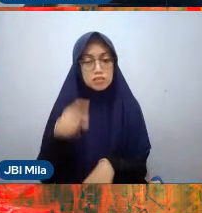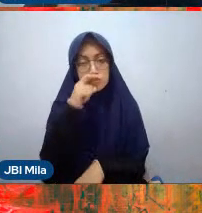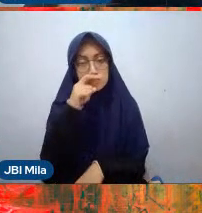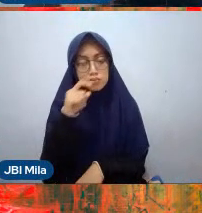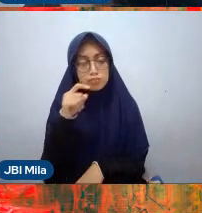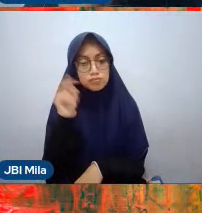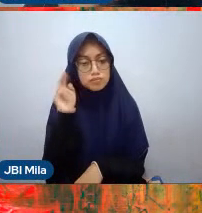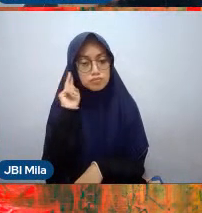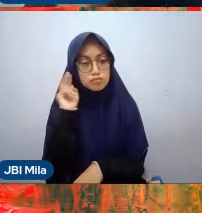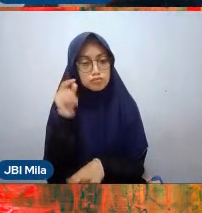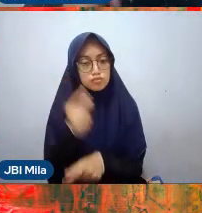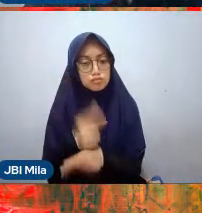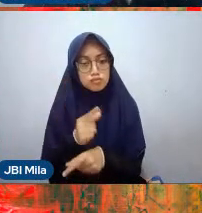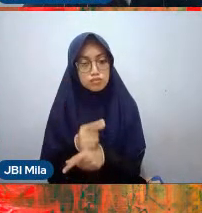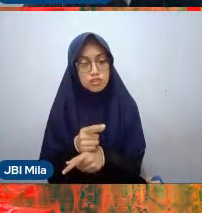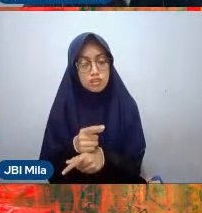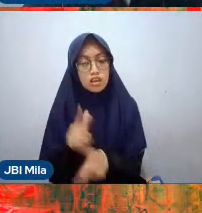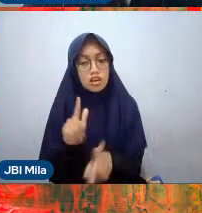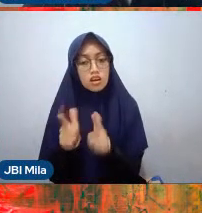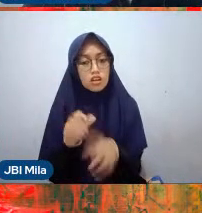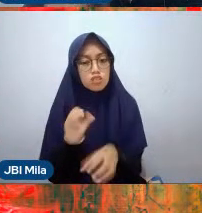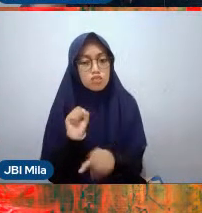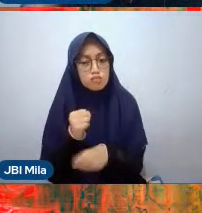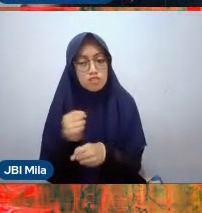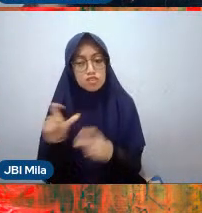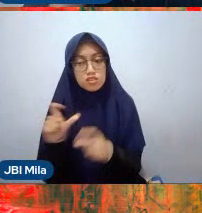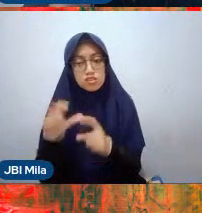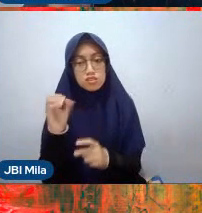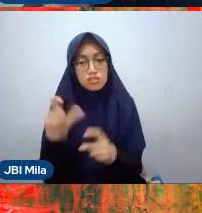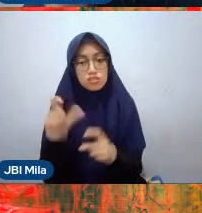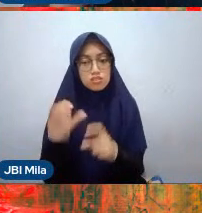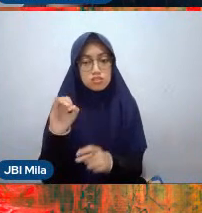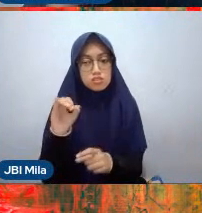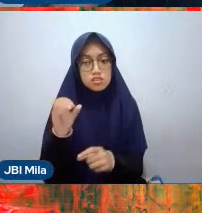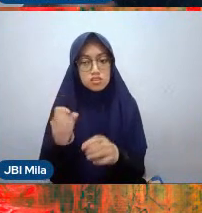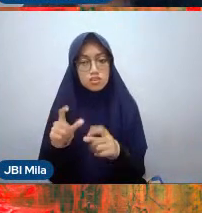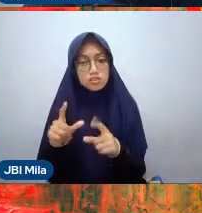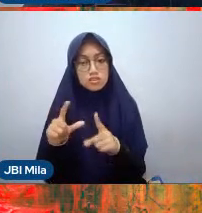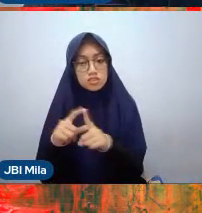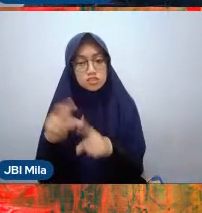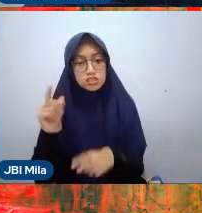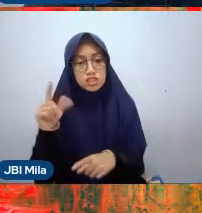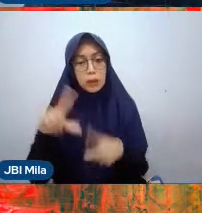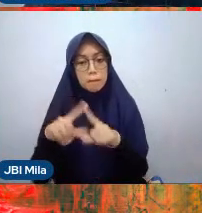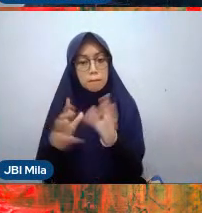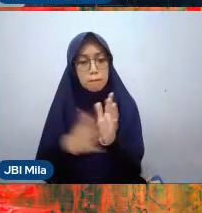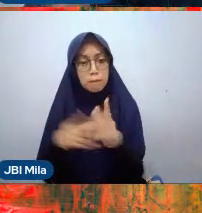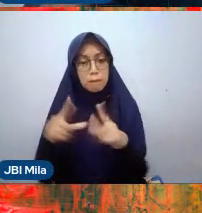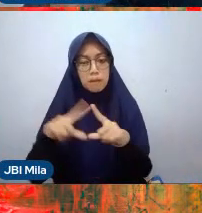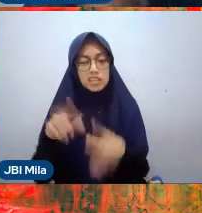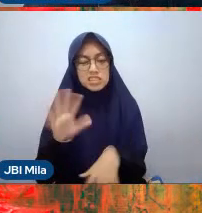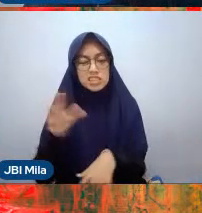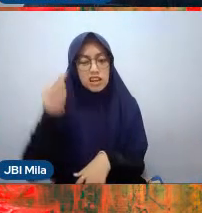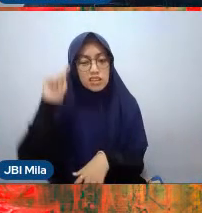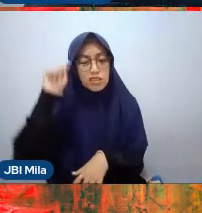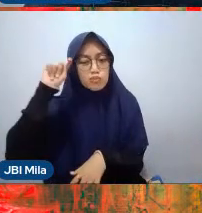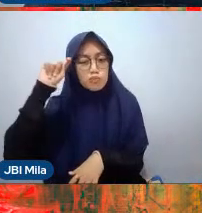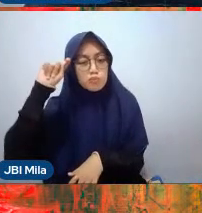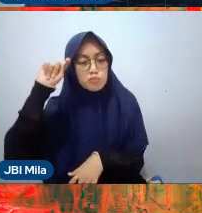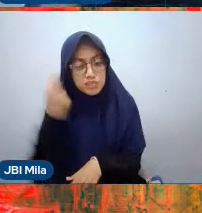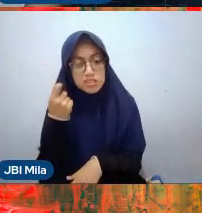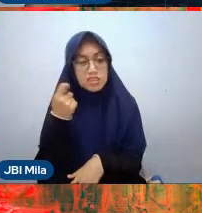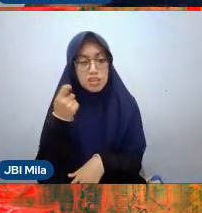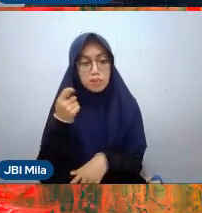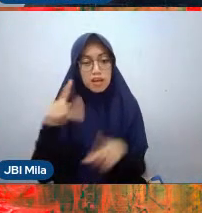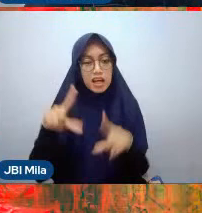kalau bikin sosial drama jangan ribet dengan alat. Bapak